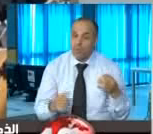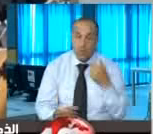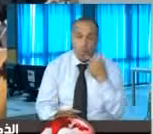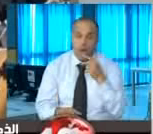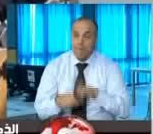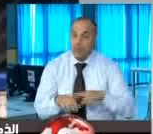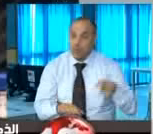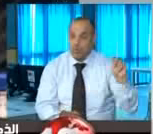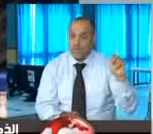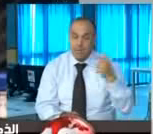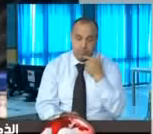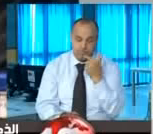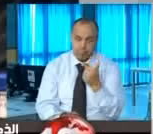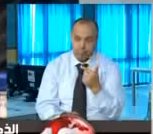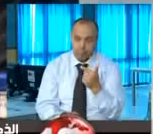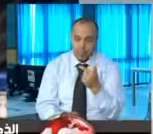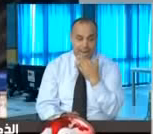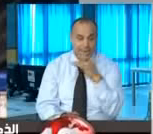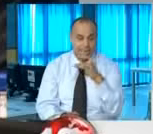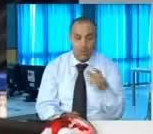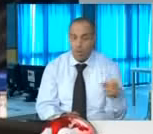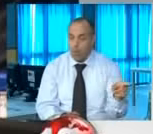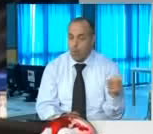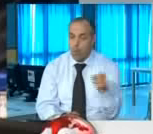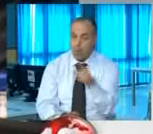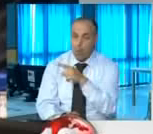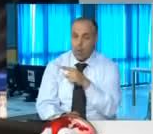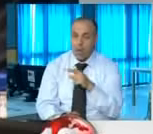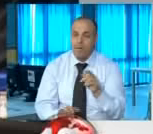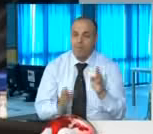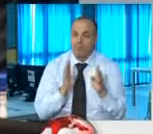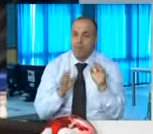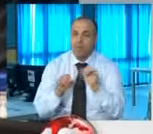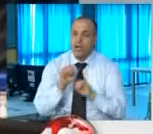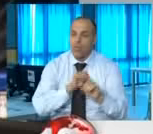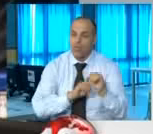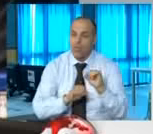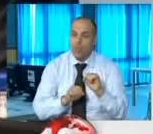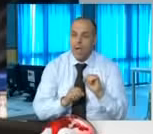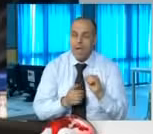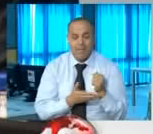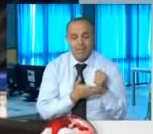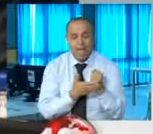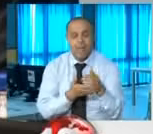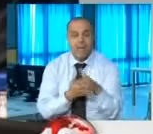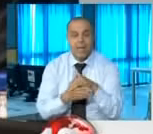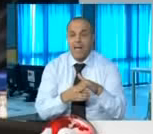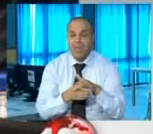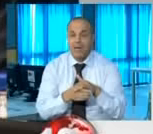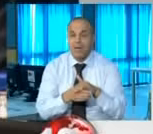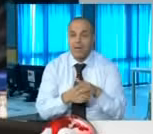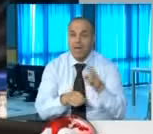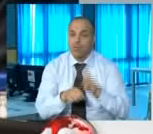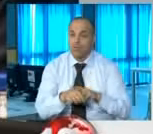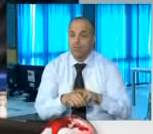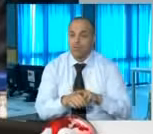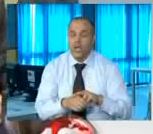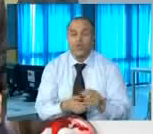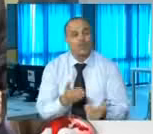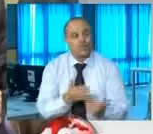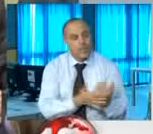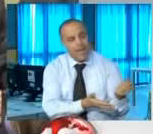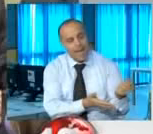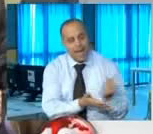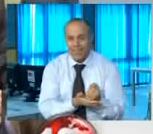الأمين العام للأمم المتحدة في رسالة نشرها موقع المنظمة على منح الدعم الكامل إلى الأمين العام الجديد